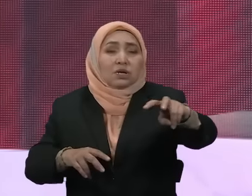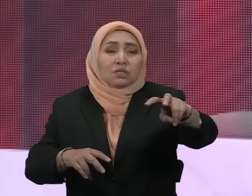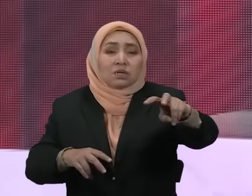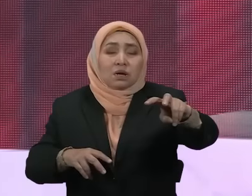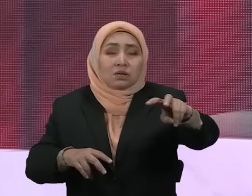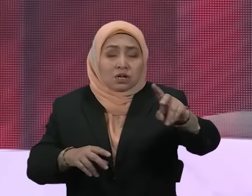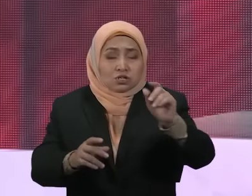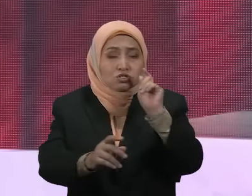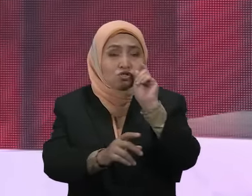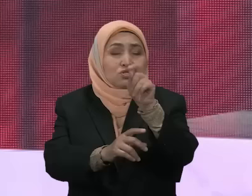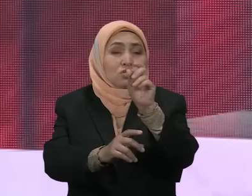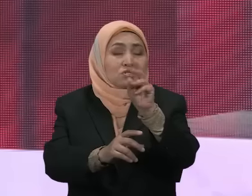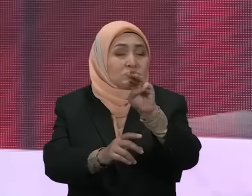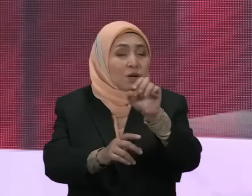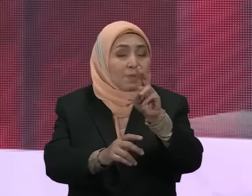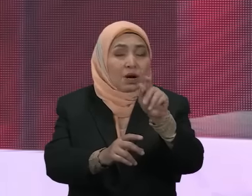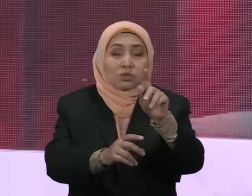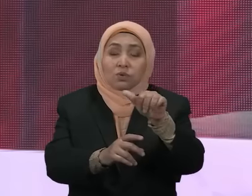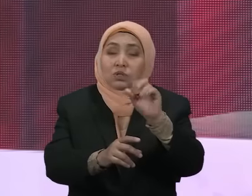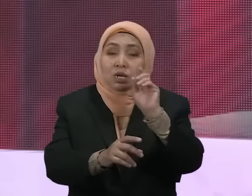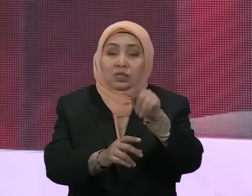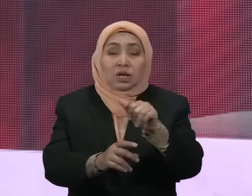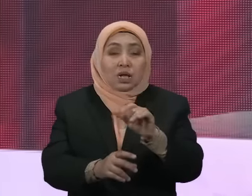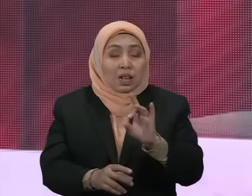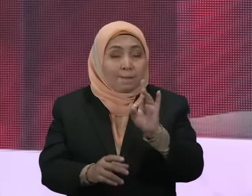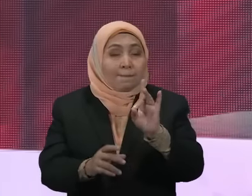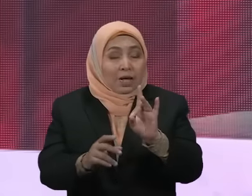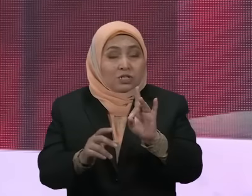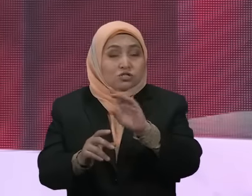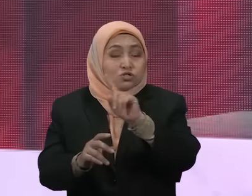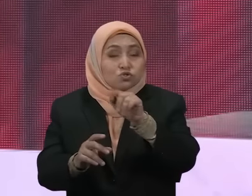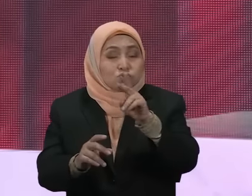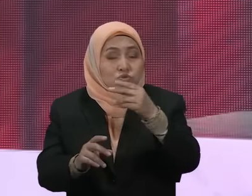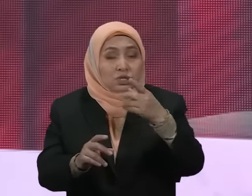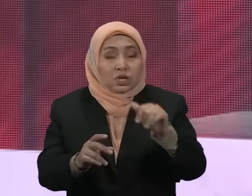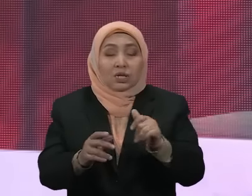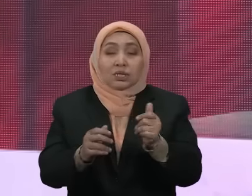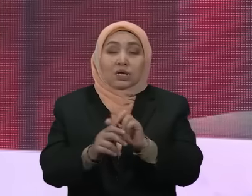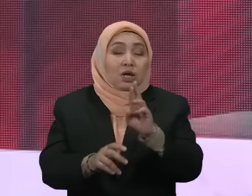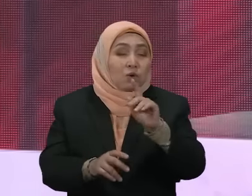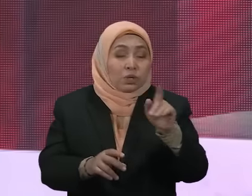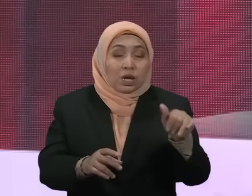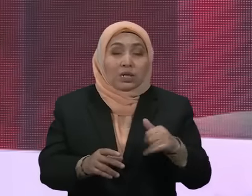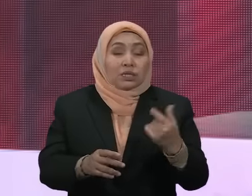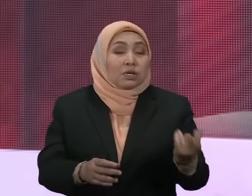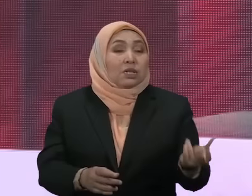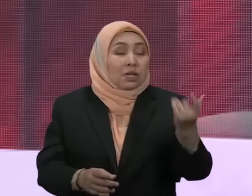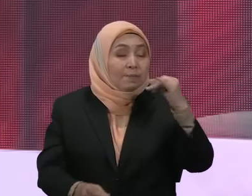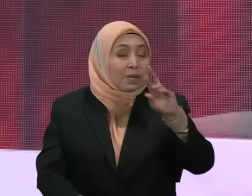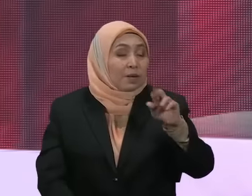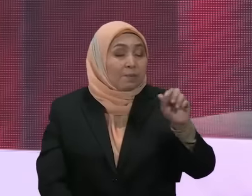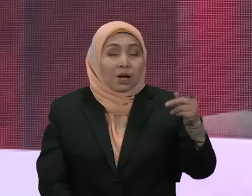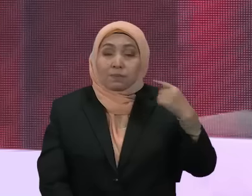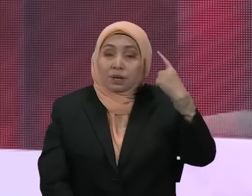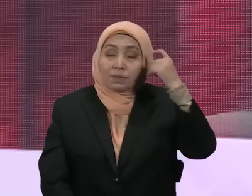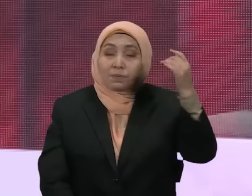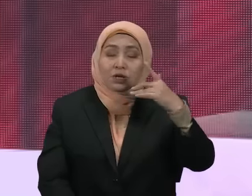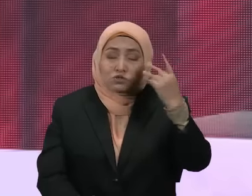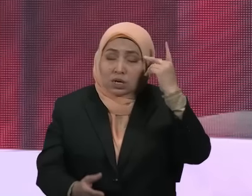itu, kerana kalau 8 Zulhijjah itu tarwiyah, tarwiyah dikaitkan dengan ru'yah. Betul. Nabi Ibrahim bermimpi. Tapi bila dah kenal